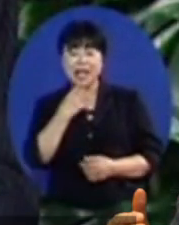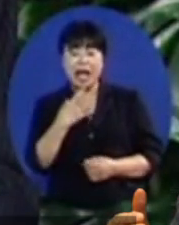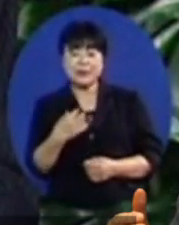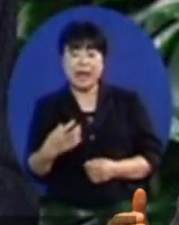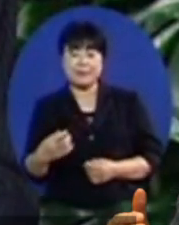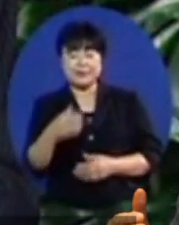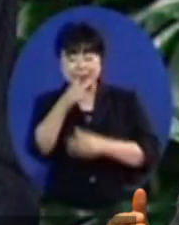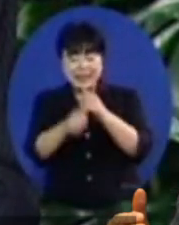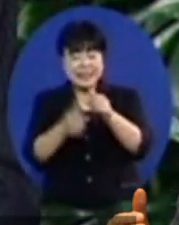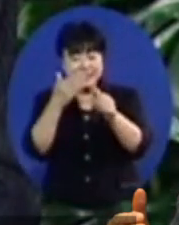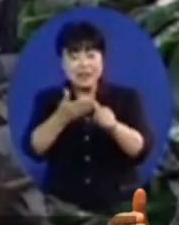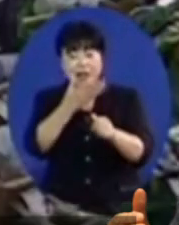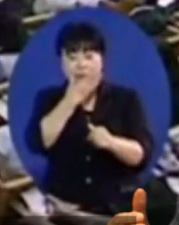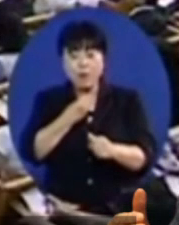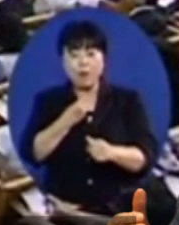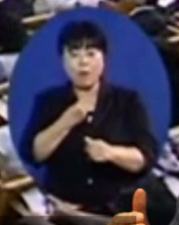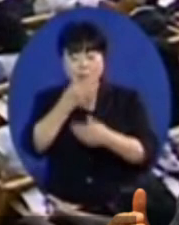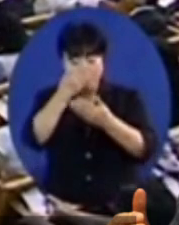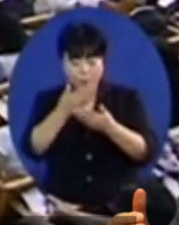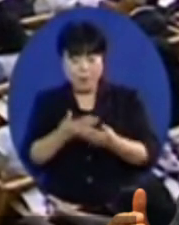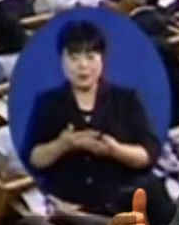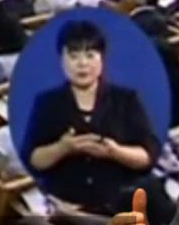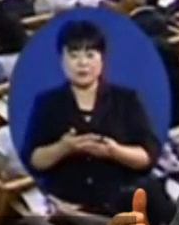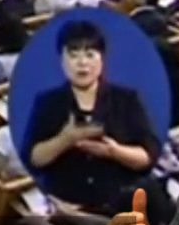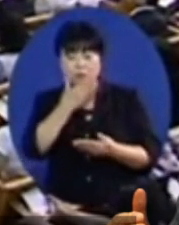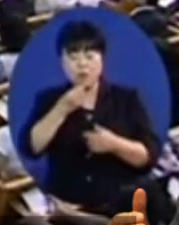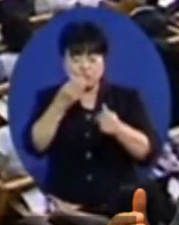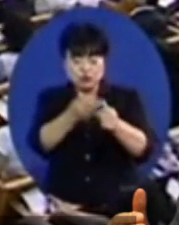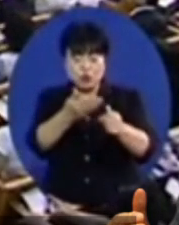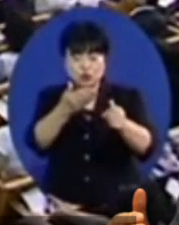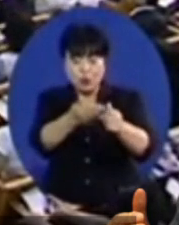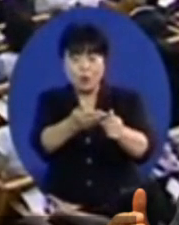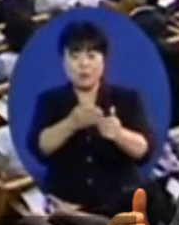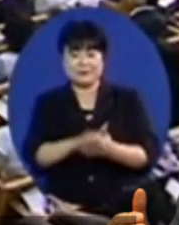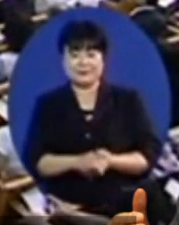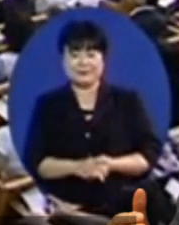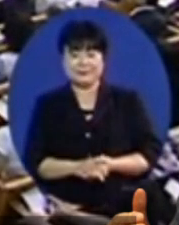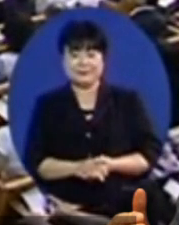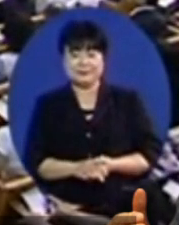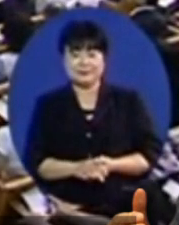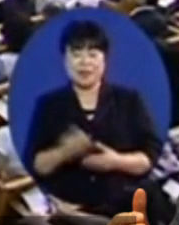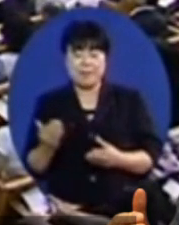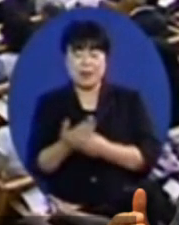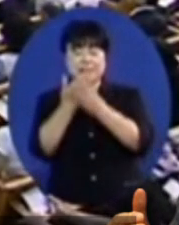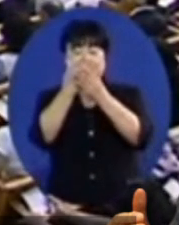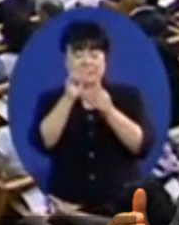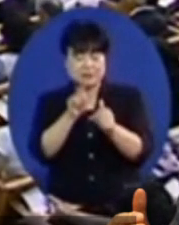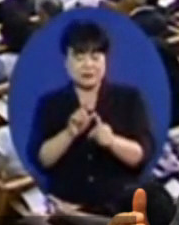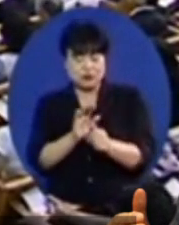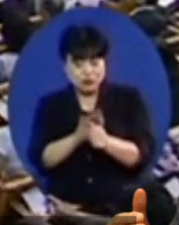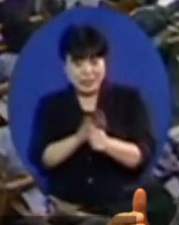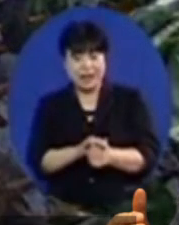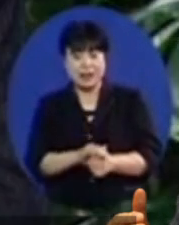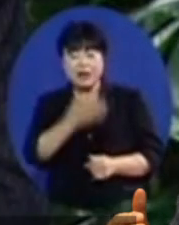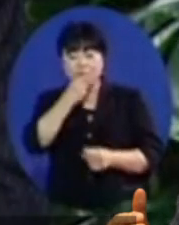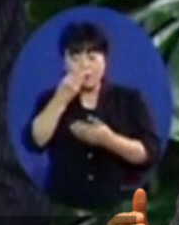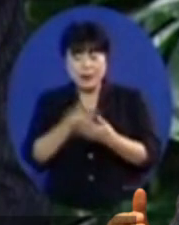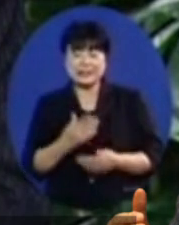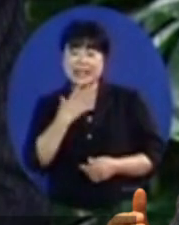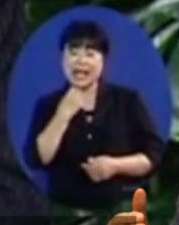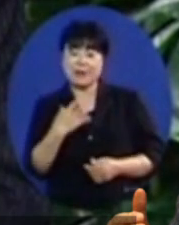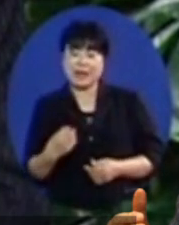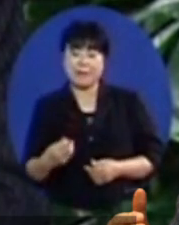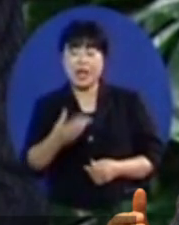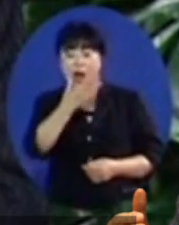아브라함은 하나님께 복, 하나님이 내게 복 주고 복 주며 번창케 하고 번창케 하려는데 이 복받은 아브라함의